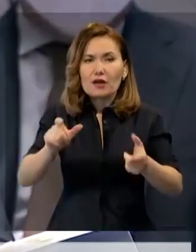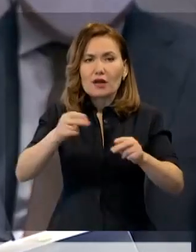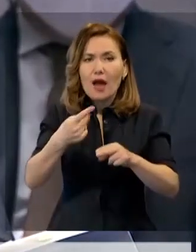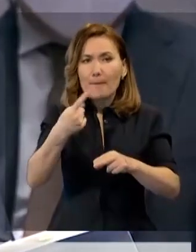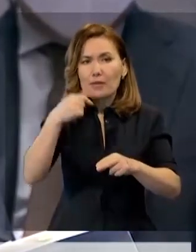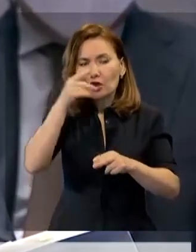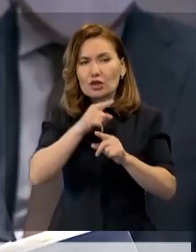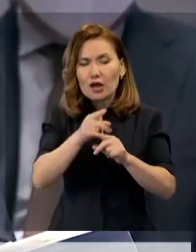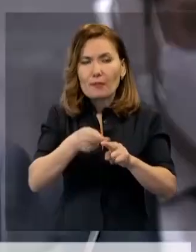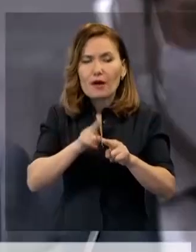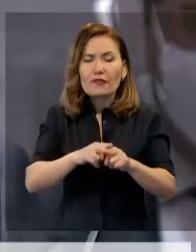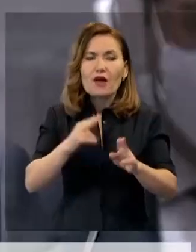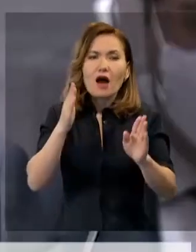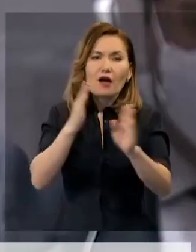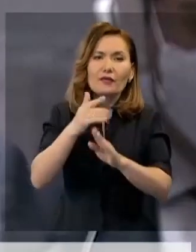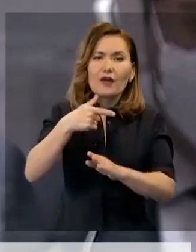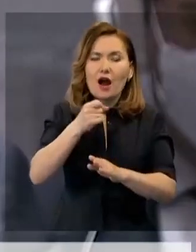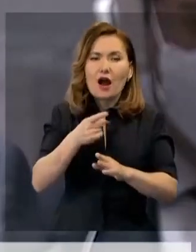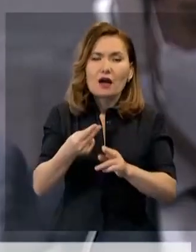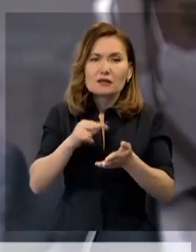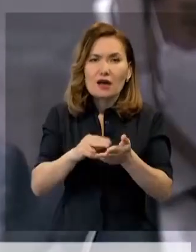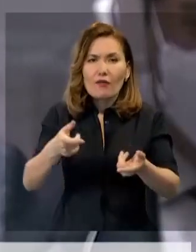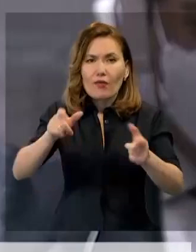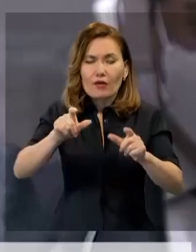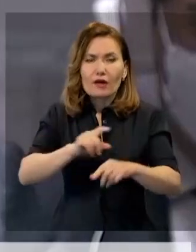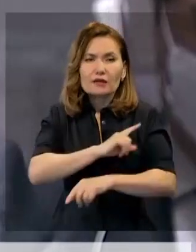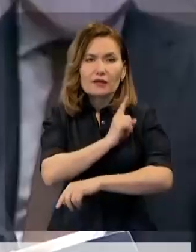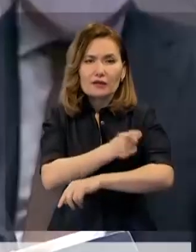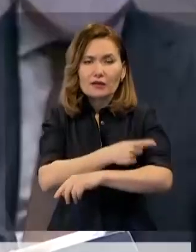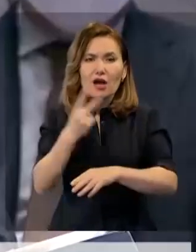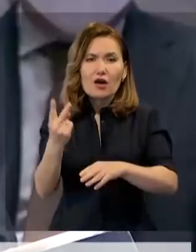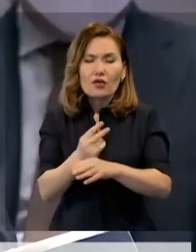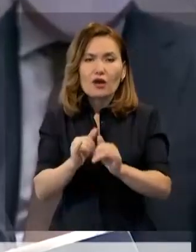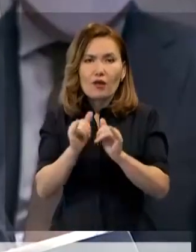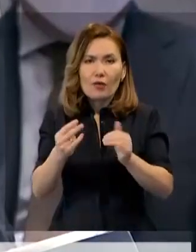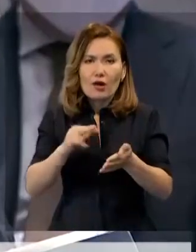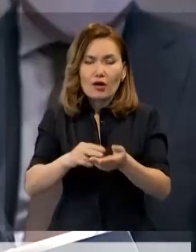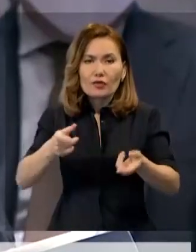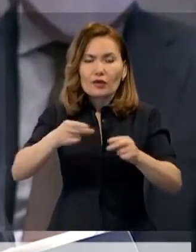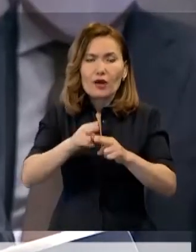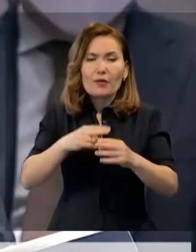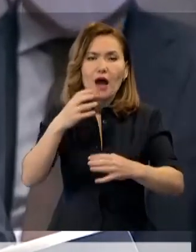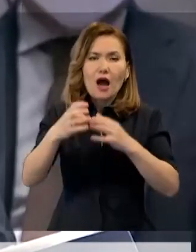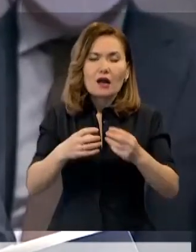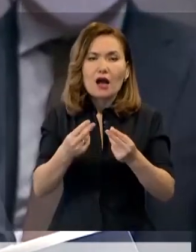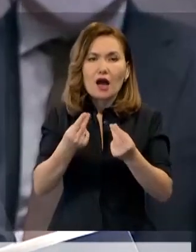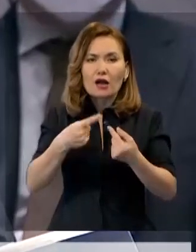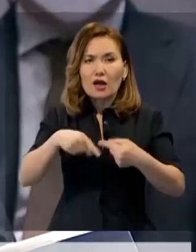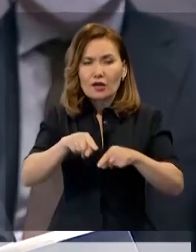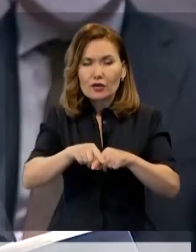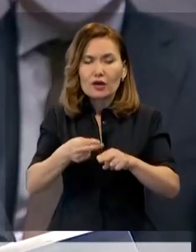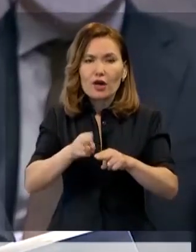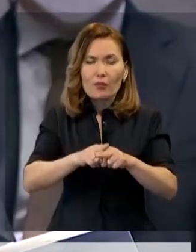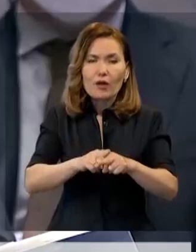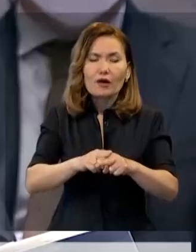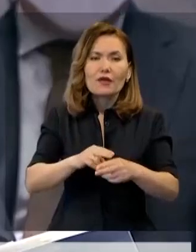жыл ішінде табиғи газ бен тыңайтқыш құны екі есе қымбаттады. Айтылғанның бәрін ескере отырып, халықаралық қаржы институттары